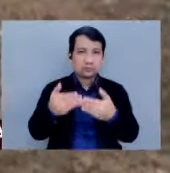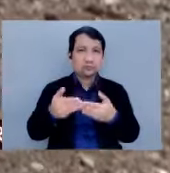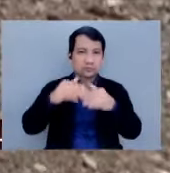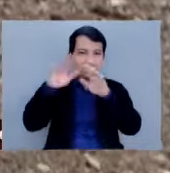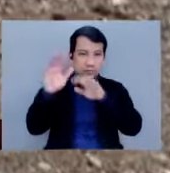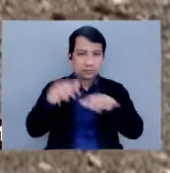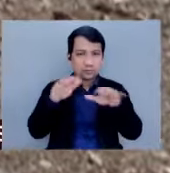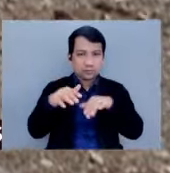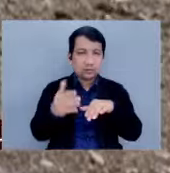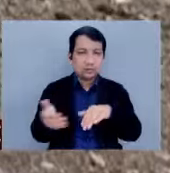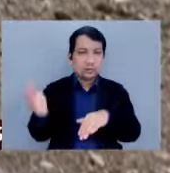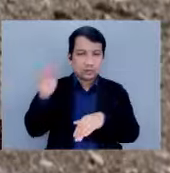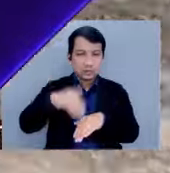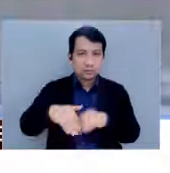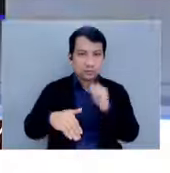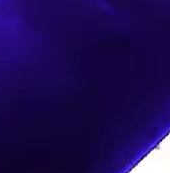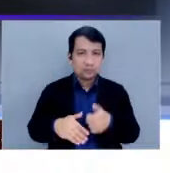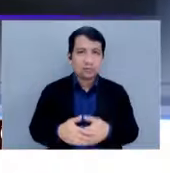magtatagal hanggang bukas.